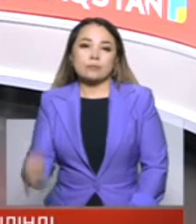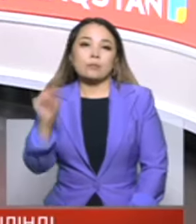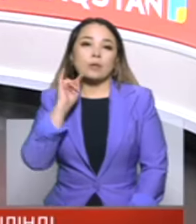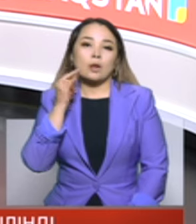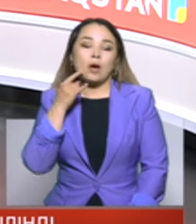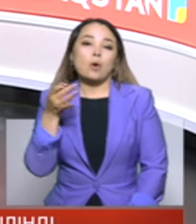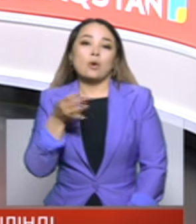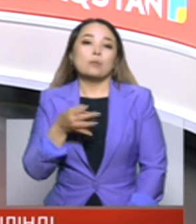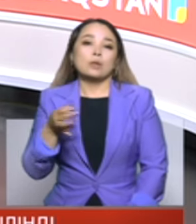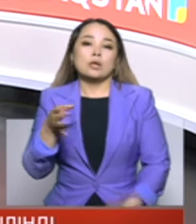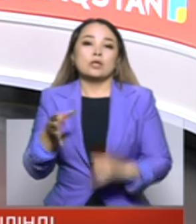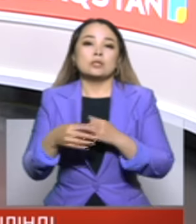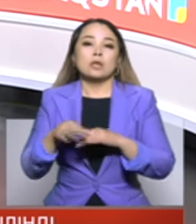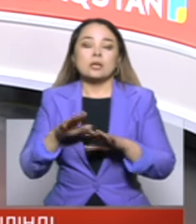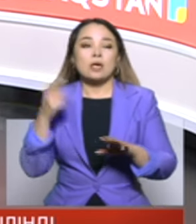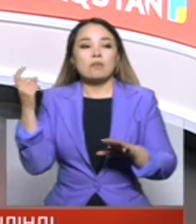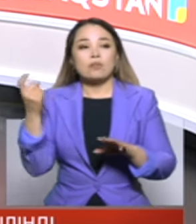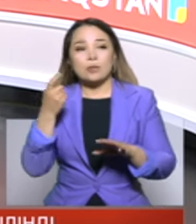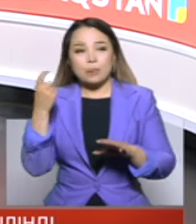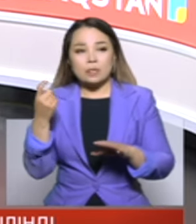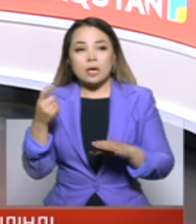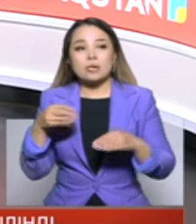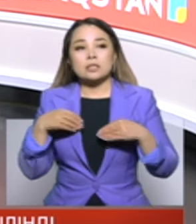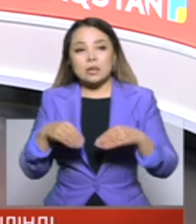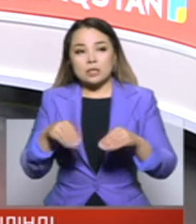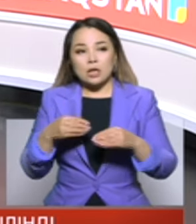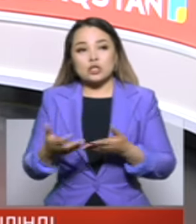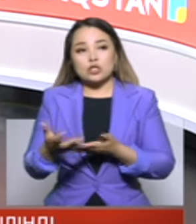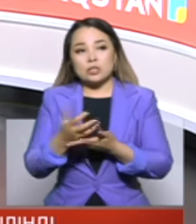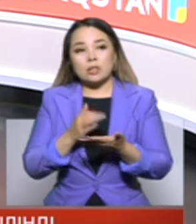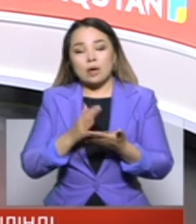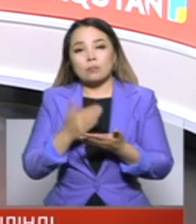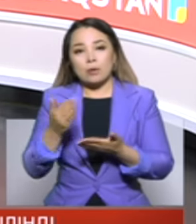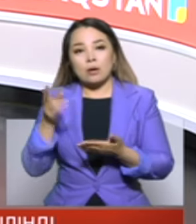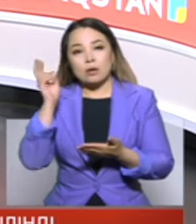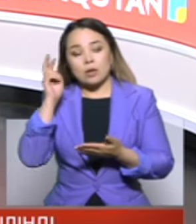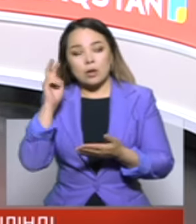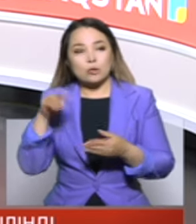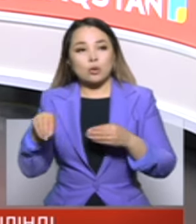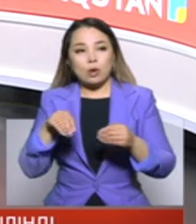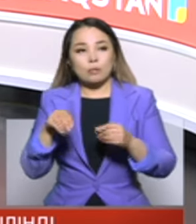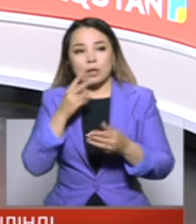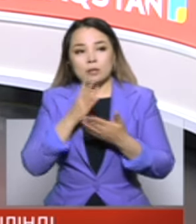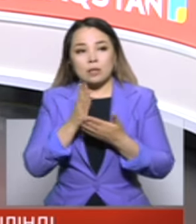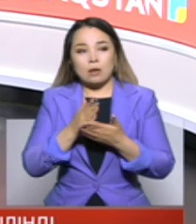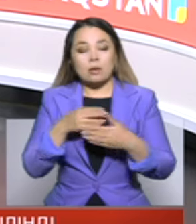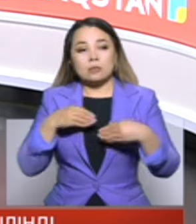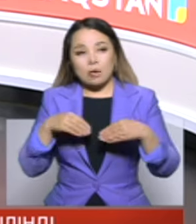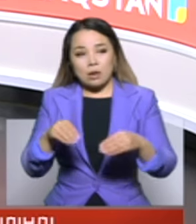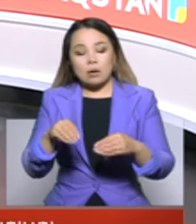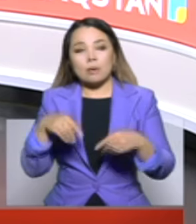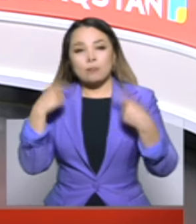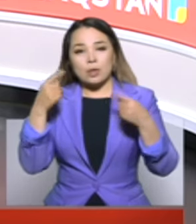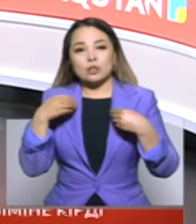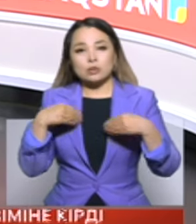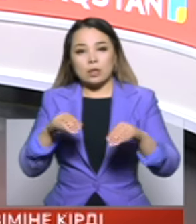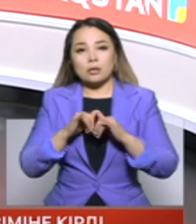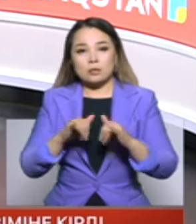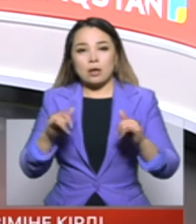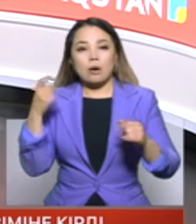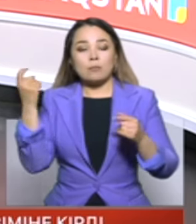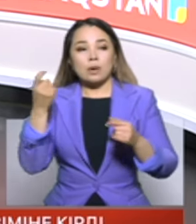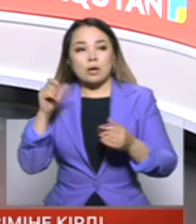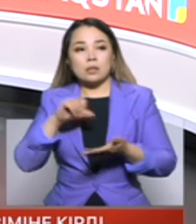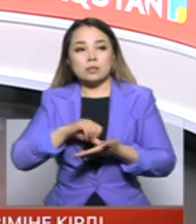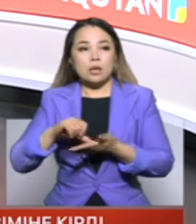Павлодар облысында жергілікті фермер егіні жиналып, қара топырағы шығып жатқан алқапқа мал жайған ауыл